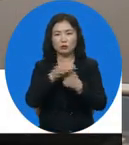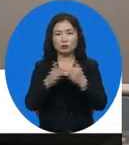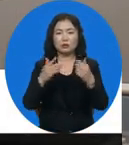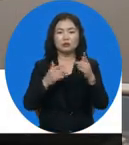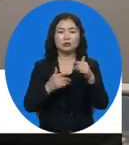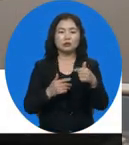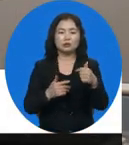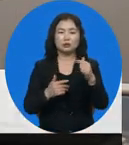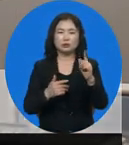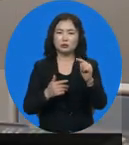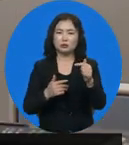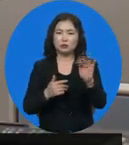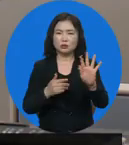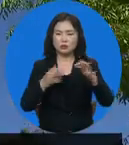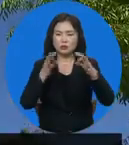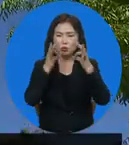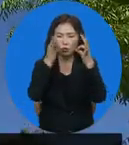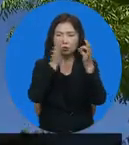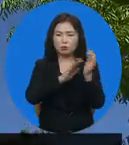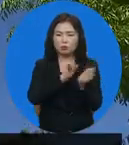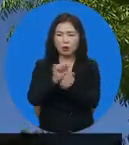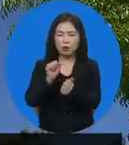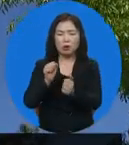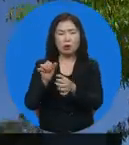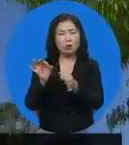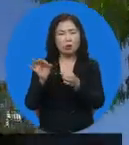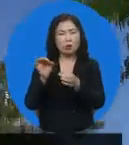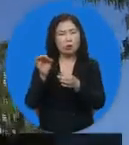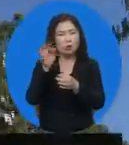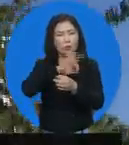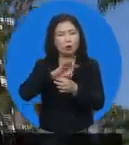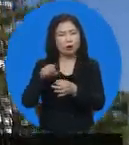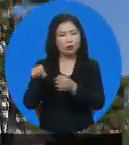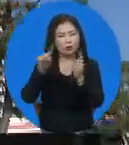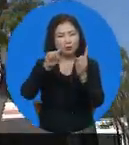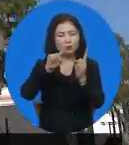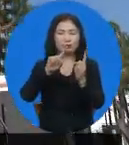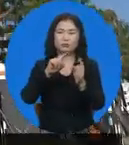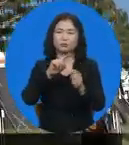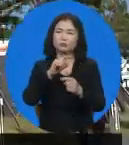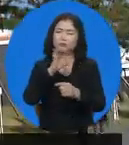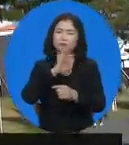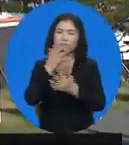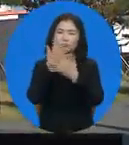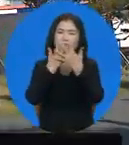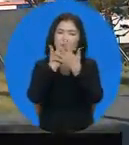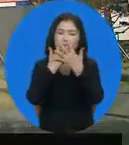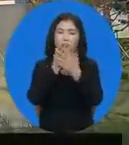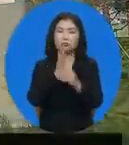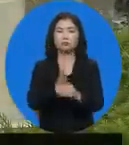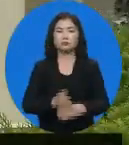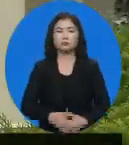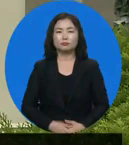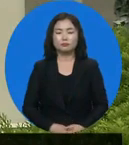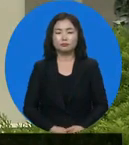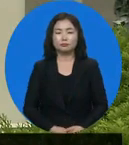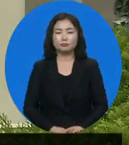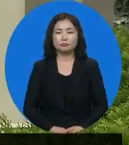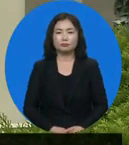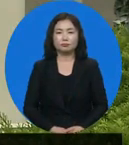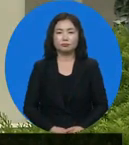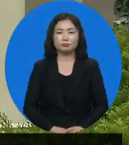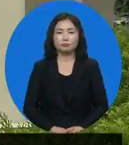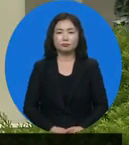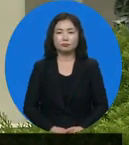dgb 금융지주의 노력에도 개선 효과는 크지 않을 것이라는 우려가 제기되고 있습니다 mbc 뉴스 1 태연